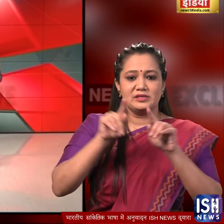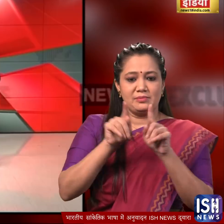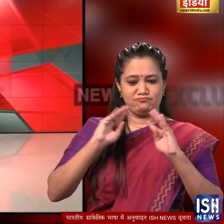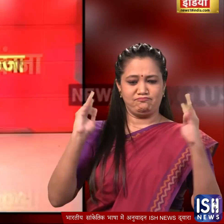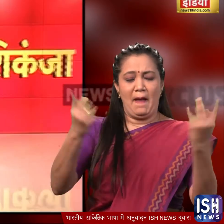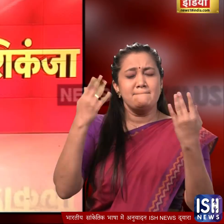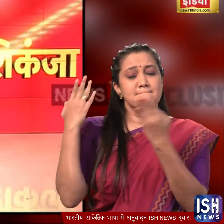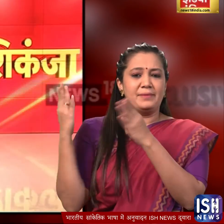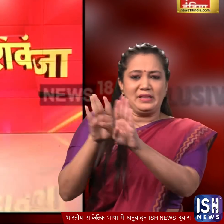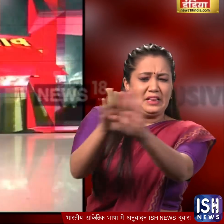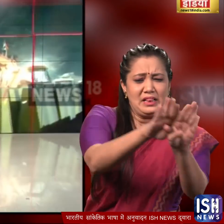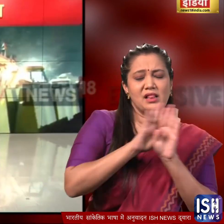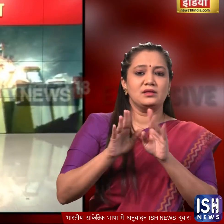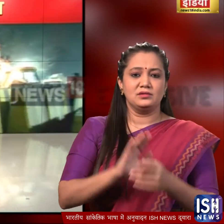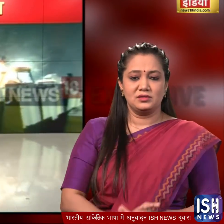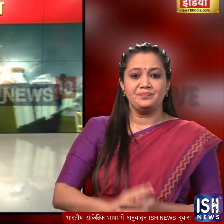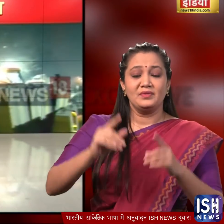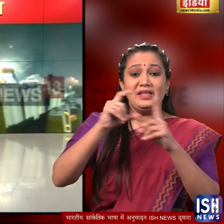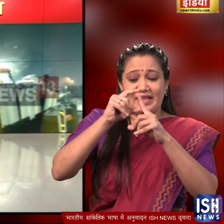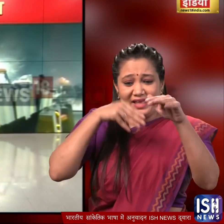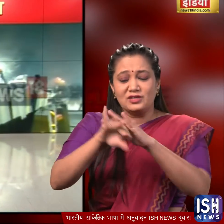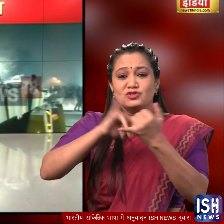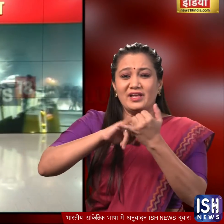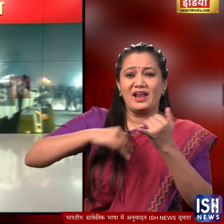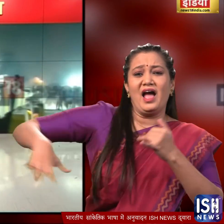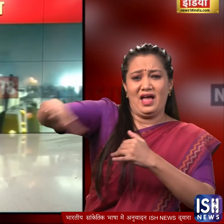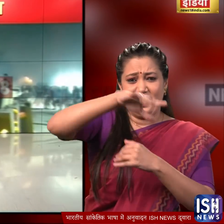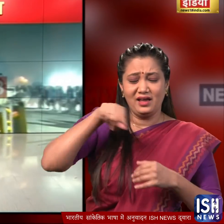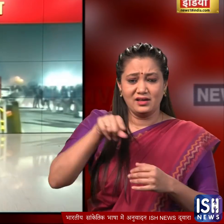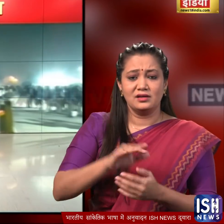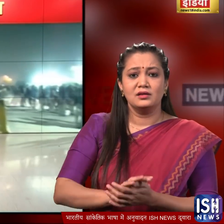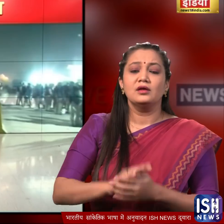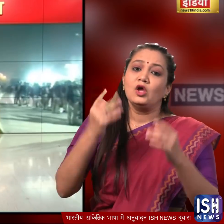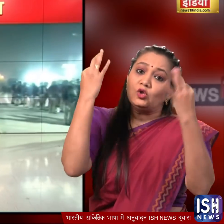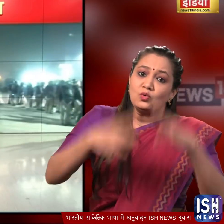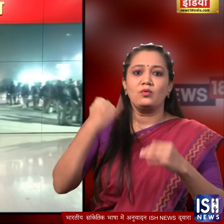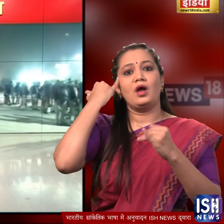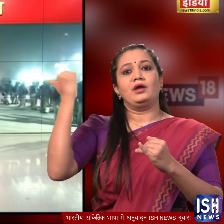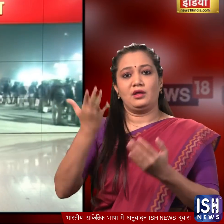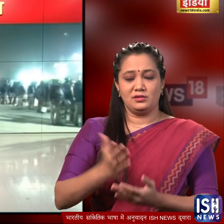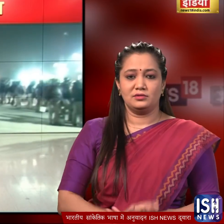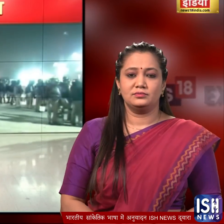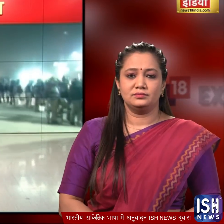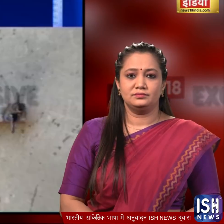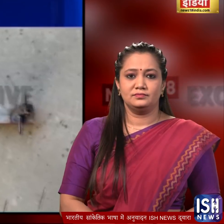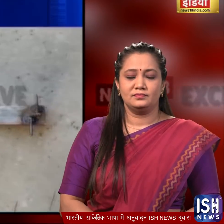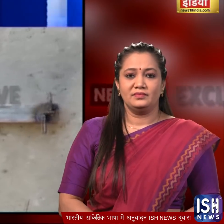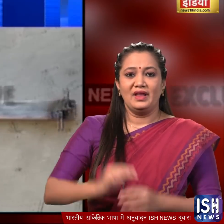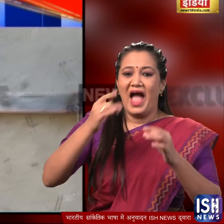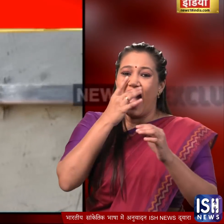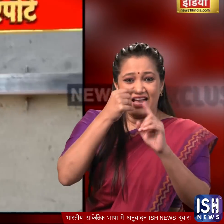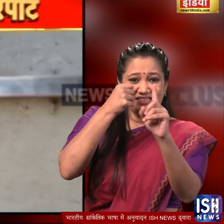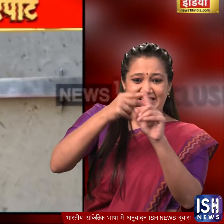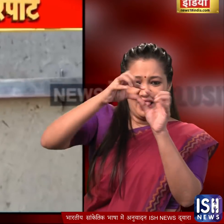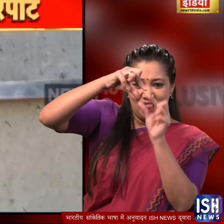से सील कर दी। इन सबके बीच दिल्ली के शाहदरा इलाके की पुलिस ने उपद्रवियों से निपटने के लिए एक नए तरीके का हथियार बनाया, जिसमें स्टील